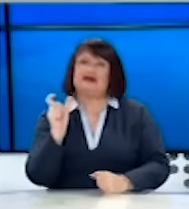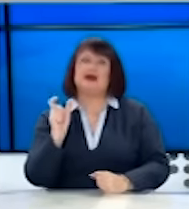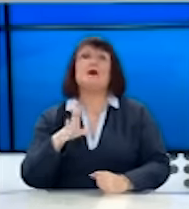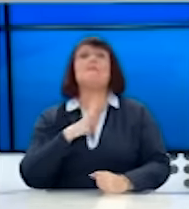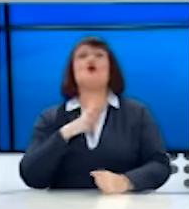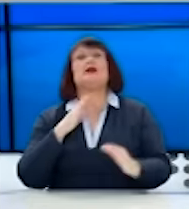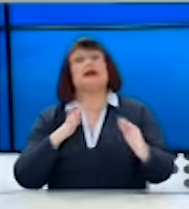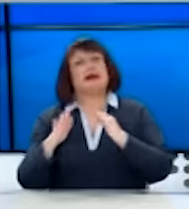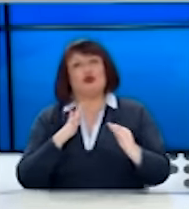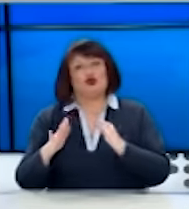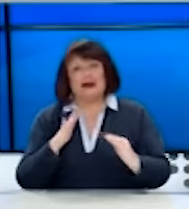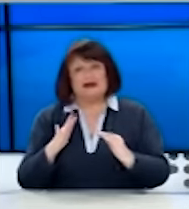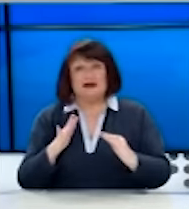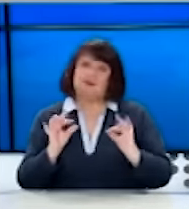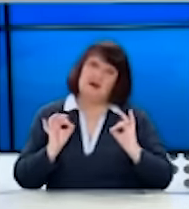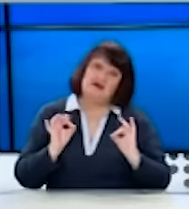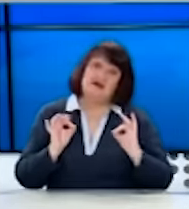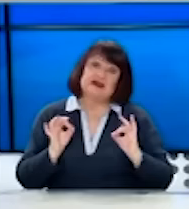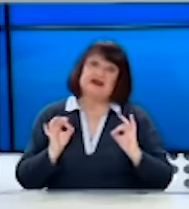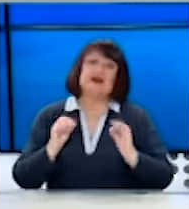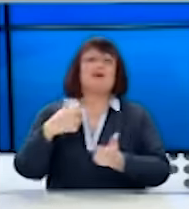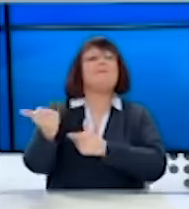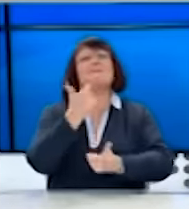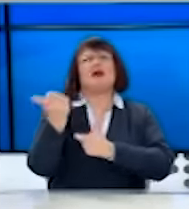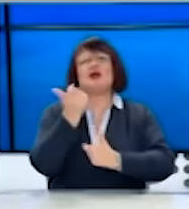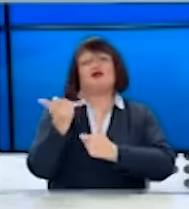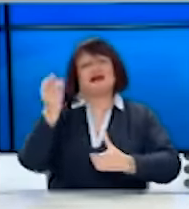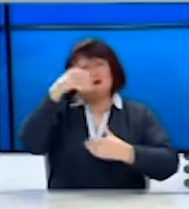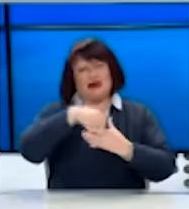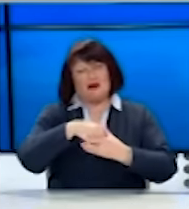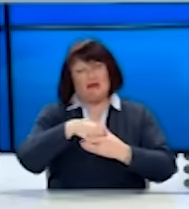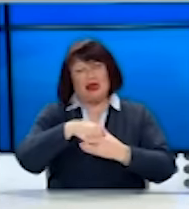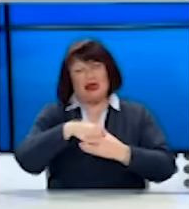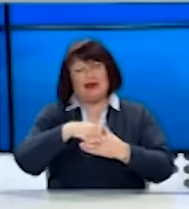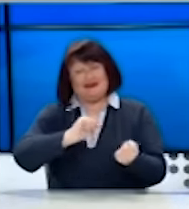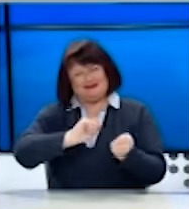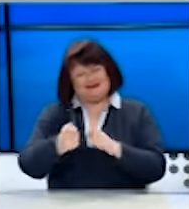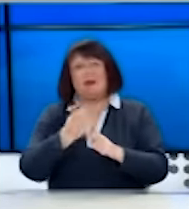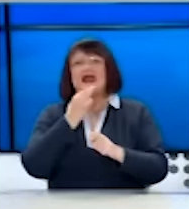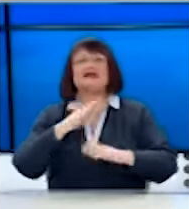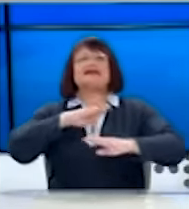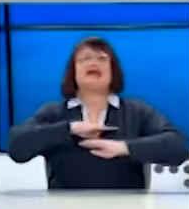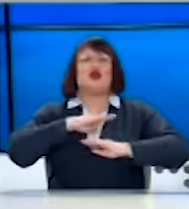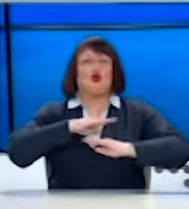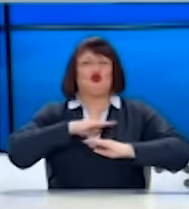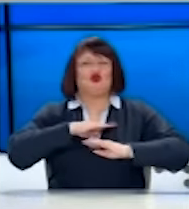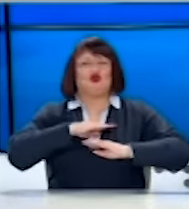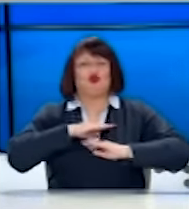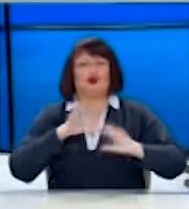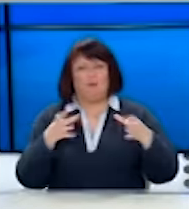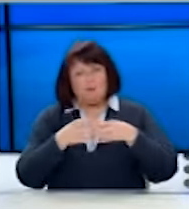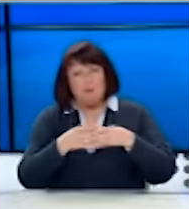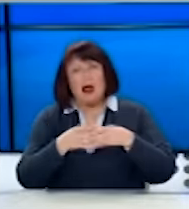πολιτική προστασία και το πυροσβεστικό σώμα με την στρατιωτικοποίησή του, υπό το φως